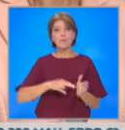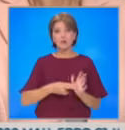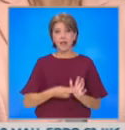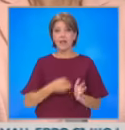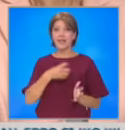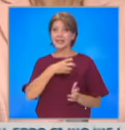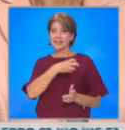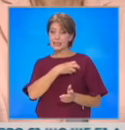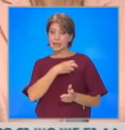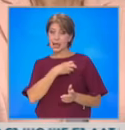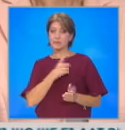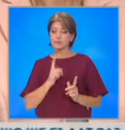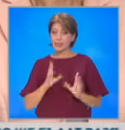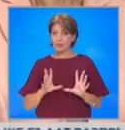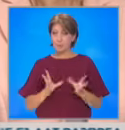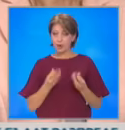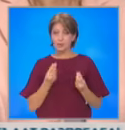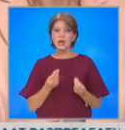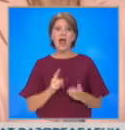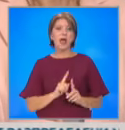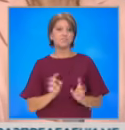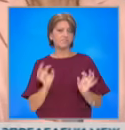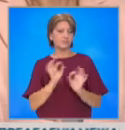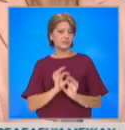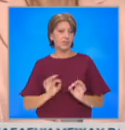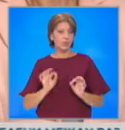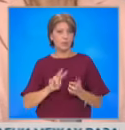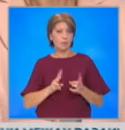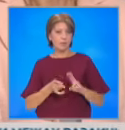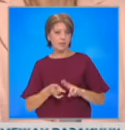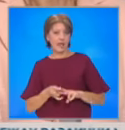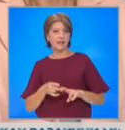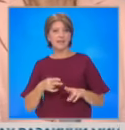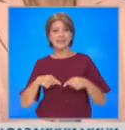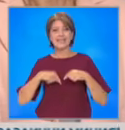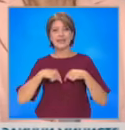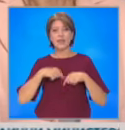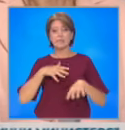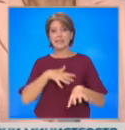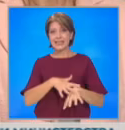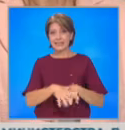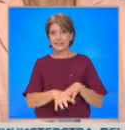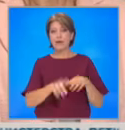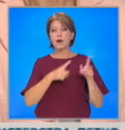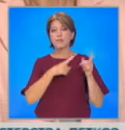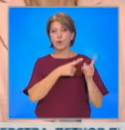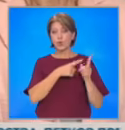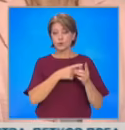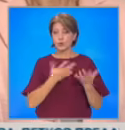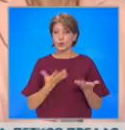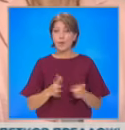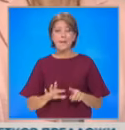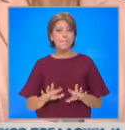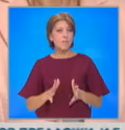започнем сериозно, нито промяна в съдебната система, нито в прокуратурата. Това правят в момента. Но може